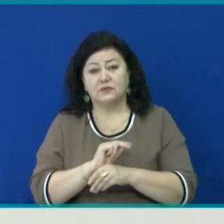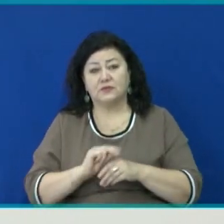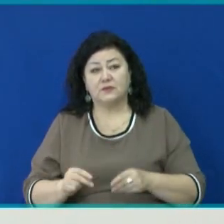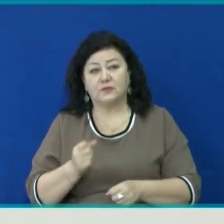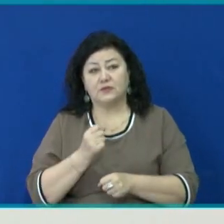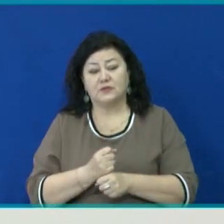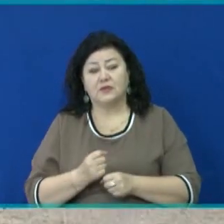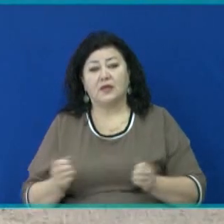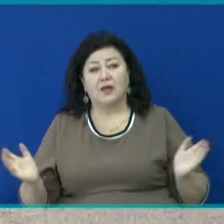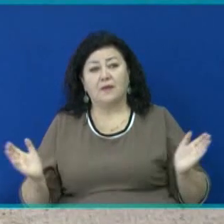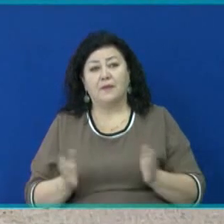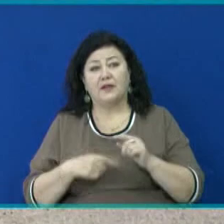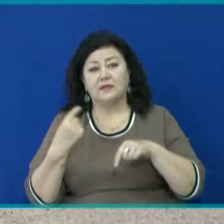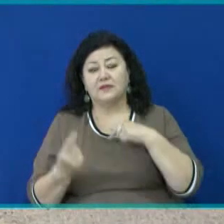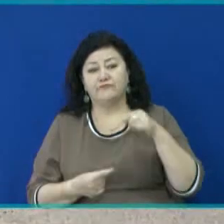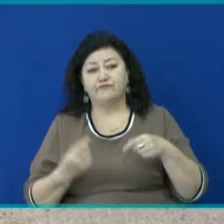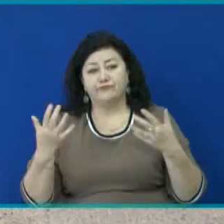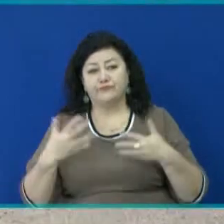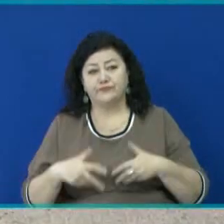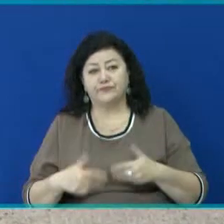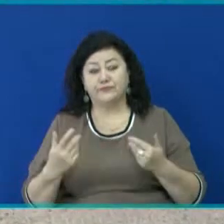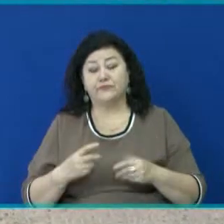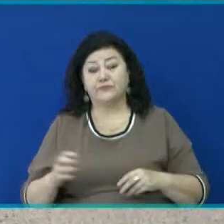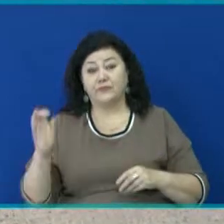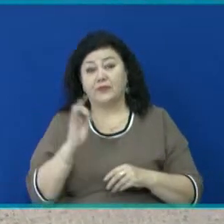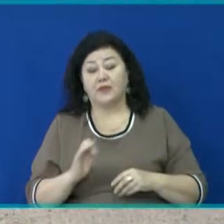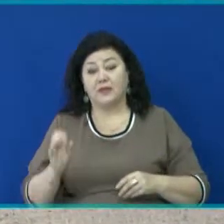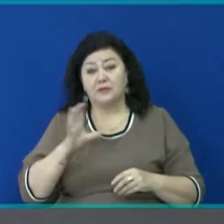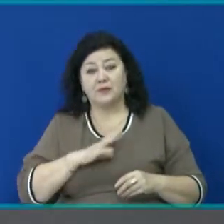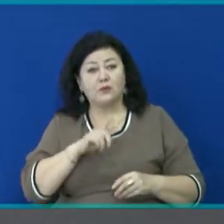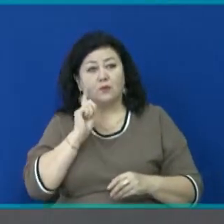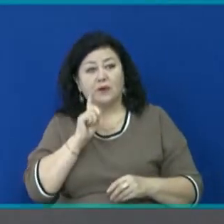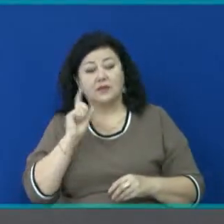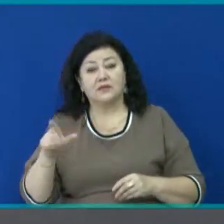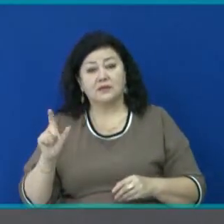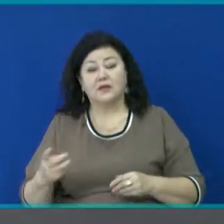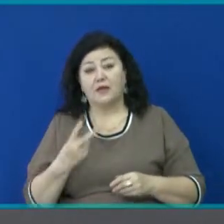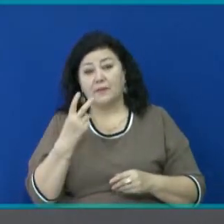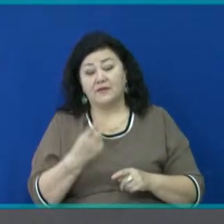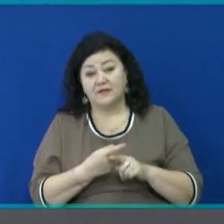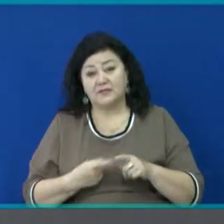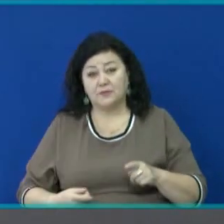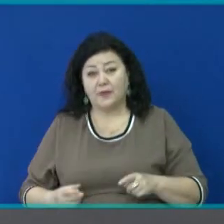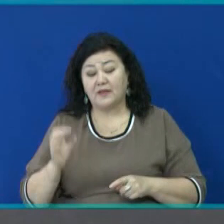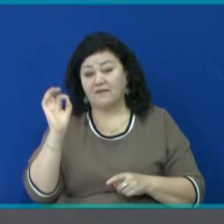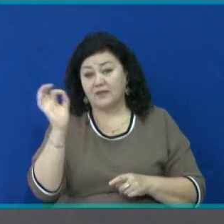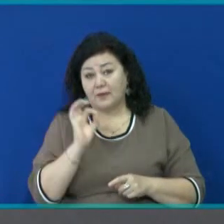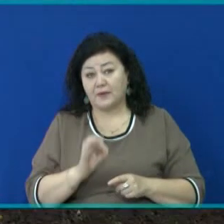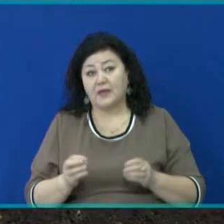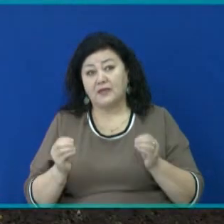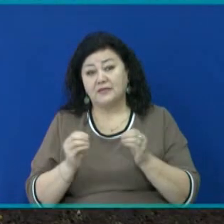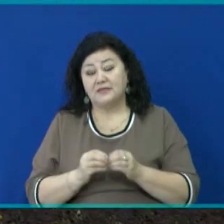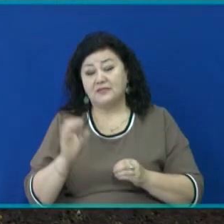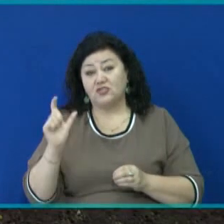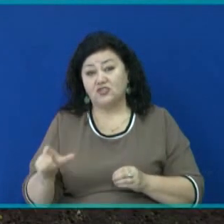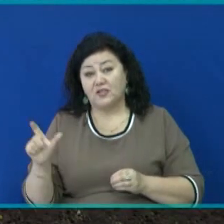барысында шағын және орта бизнес саласына жастардың қызығушылығы артқанын айтты. 2,5%-мен берілетін несиені ауданда 10-ға жуық адам алған